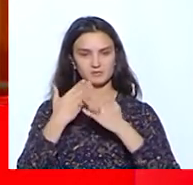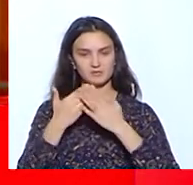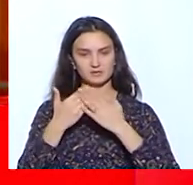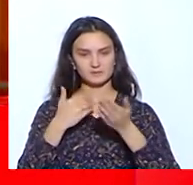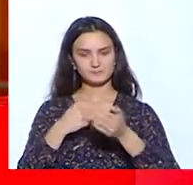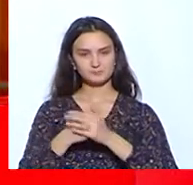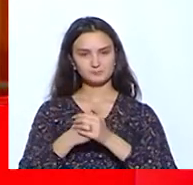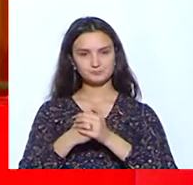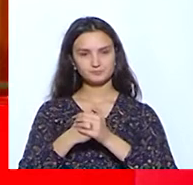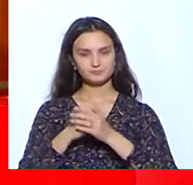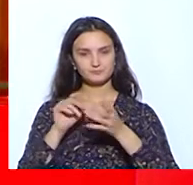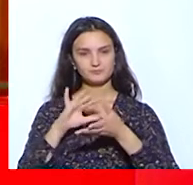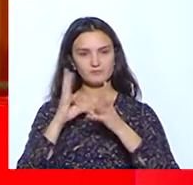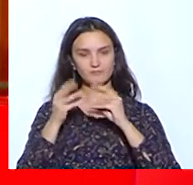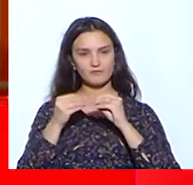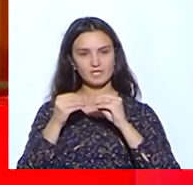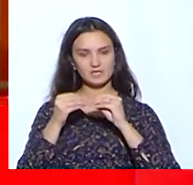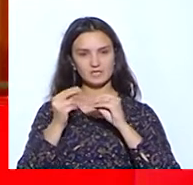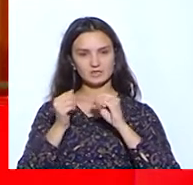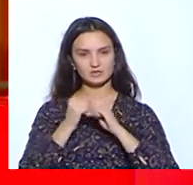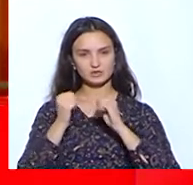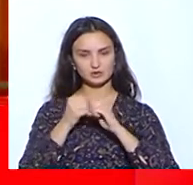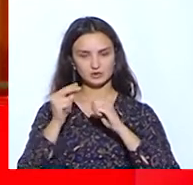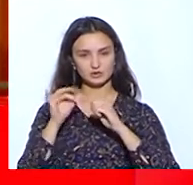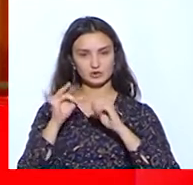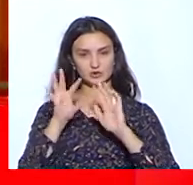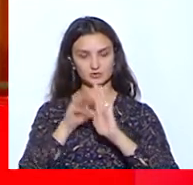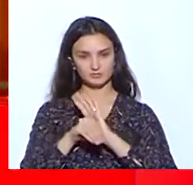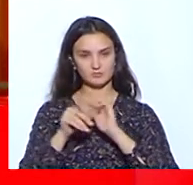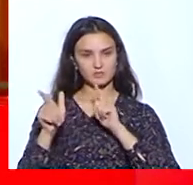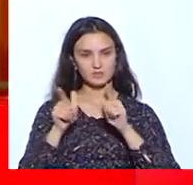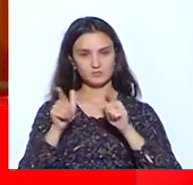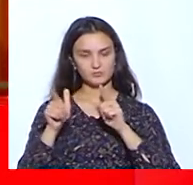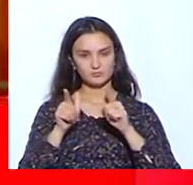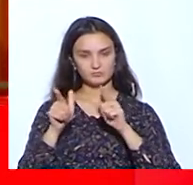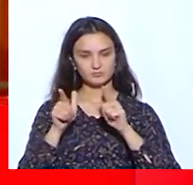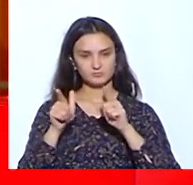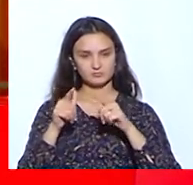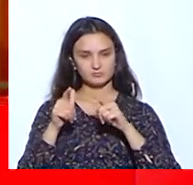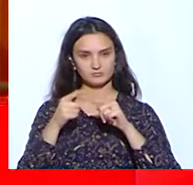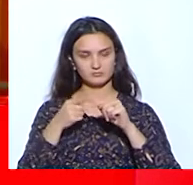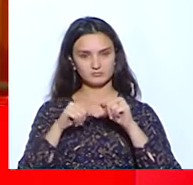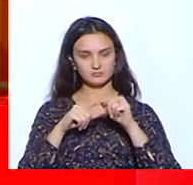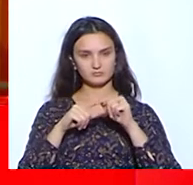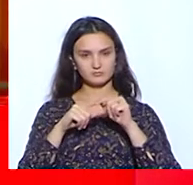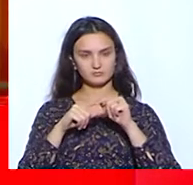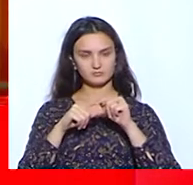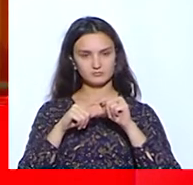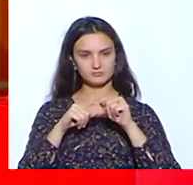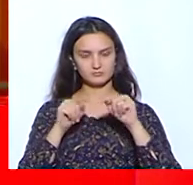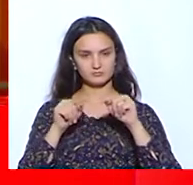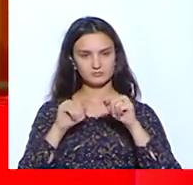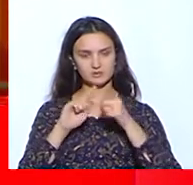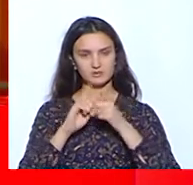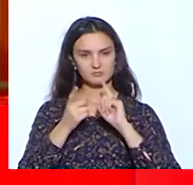მაგალითად, ყველა ტიპის ჩირის შერევით მომზადებული ნარევების